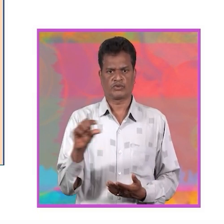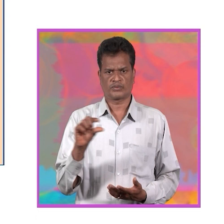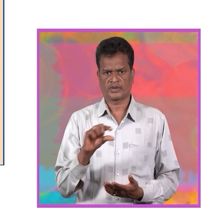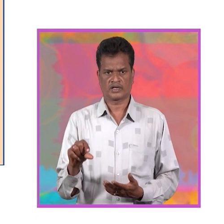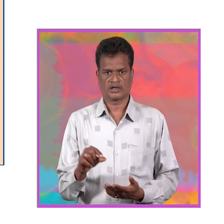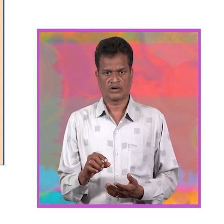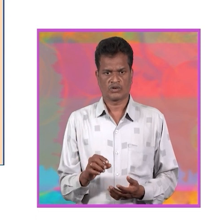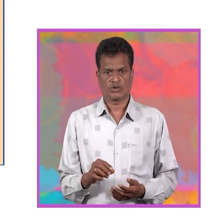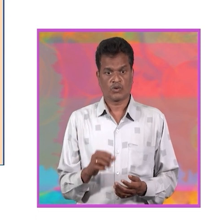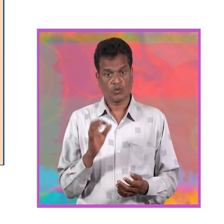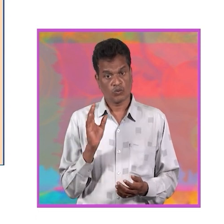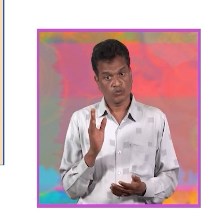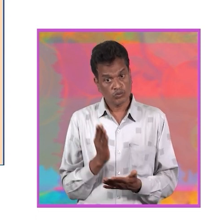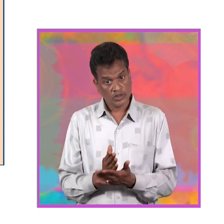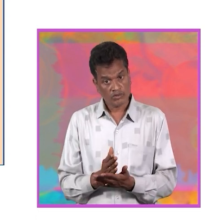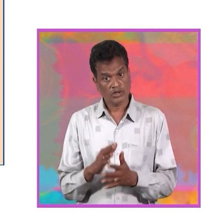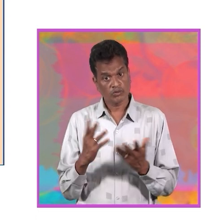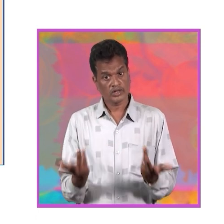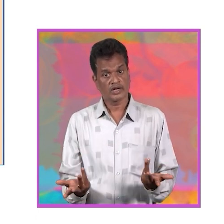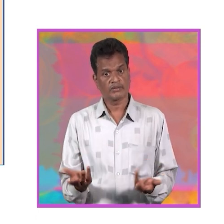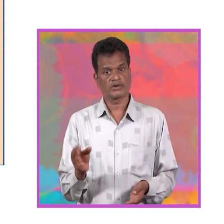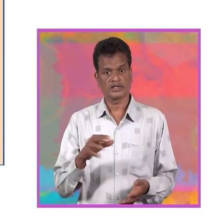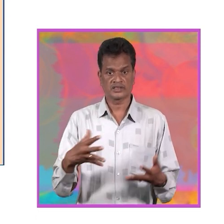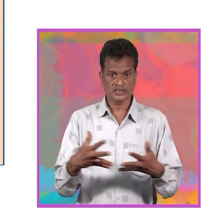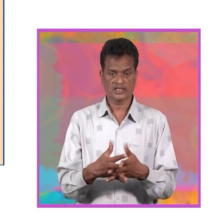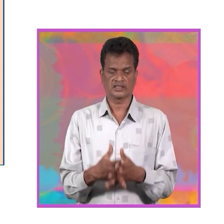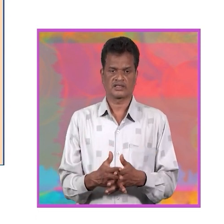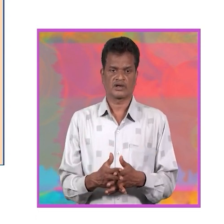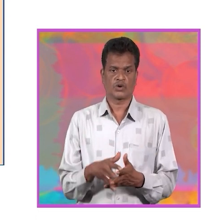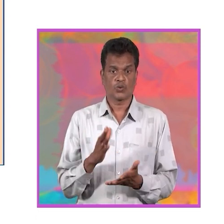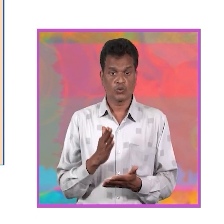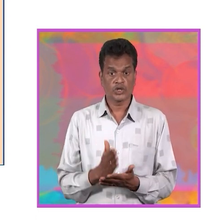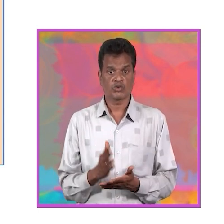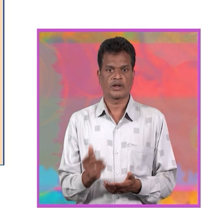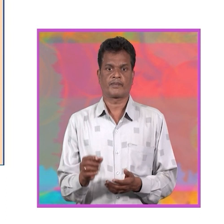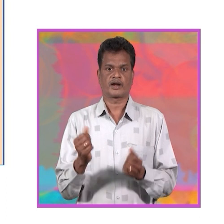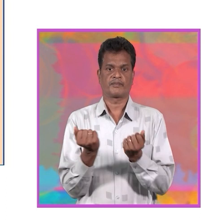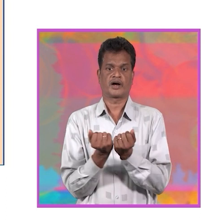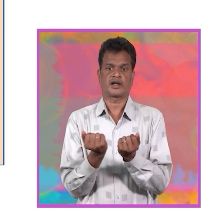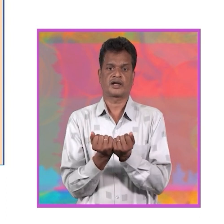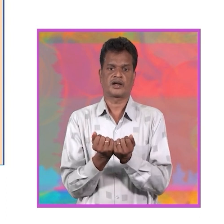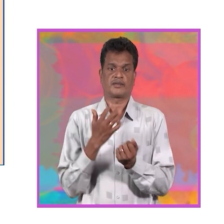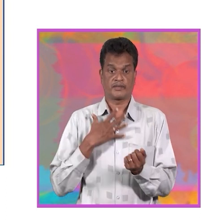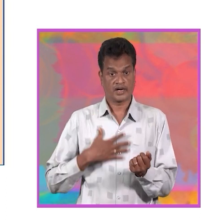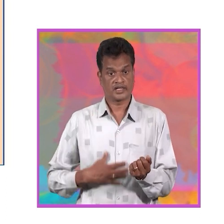உயிருள்ள உயிரற்ற பொருட்கள் அனைத்துமே அடங்கும். உயிருள்ள பொருட்கள்னு எடுத்துட்டீங்கன்னா, மரம், மனிதன்,